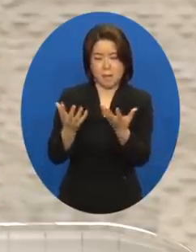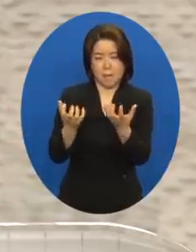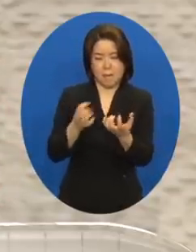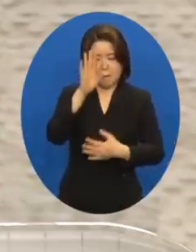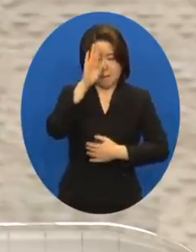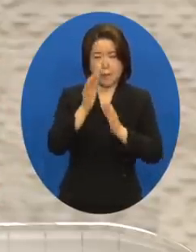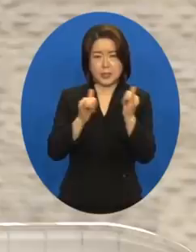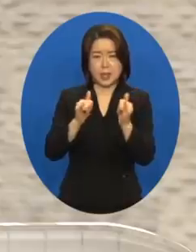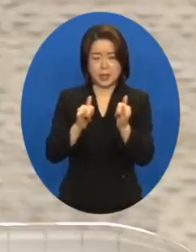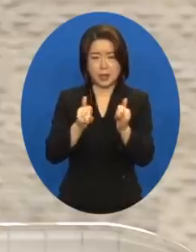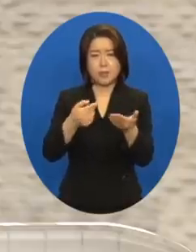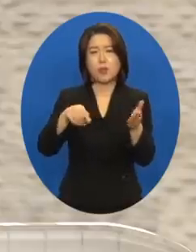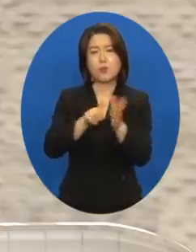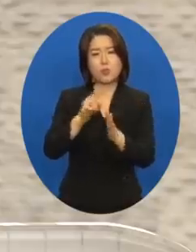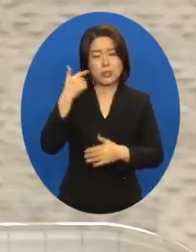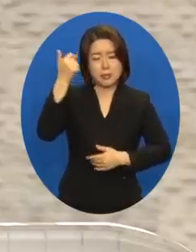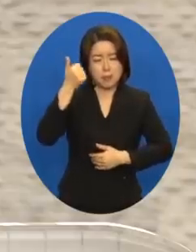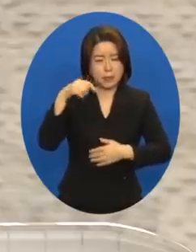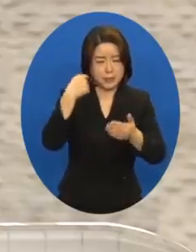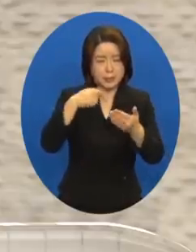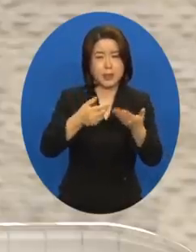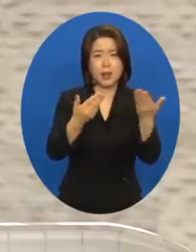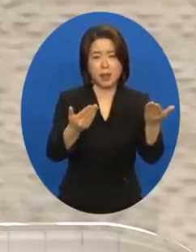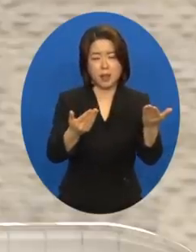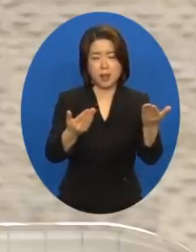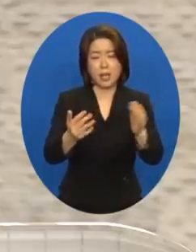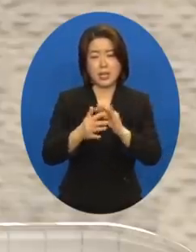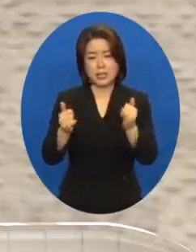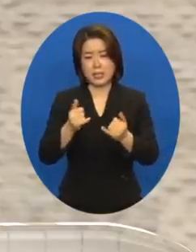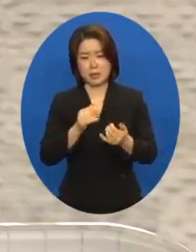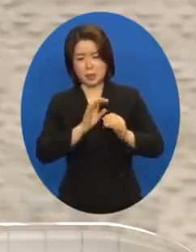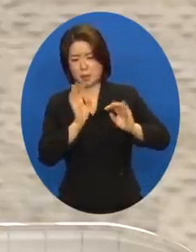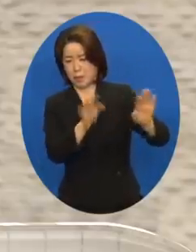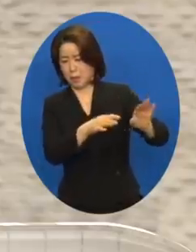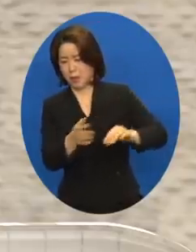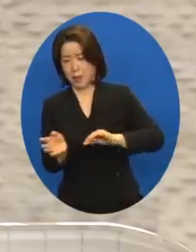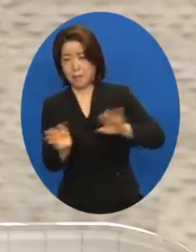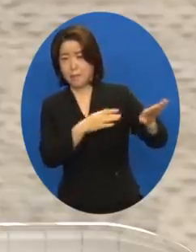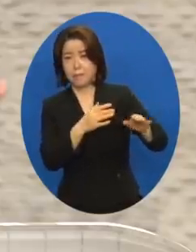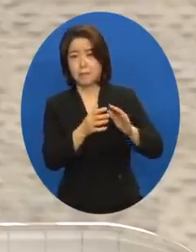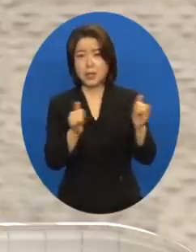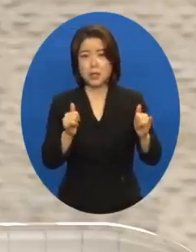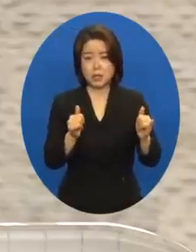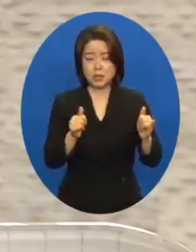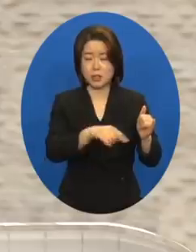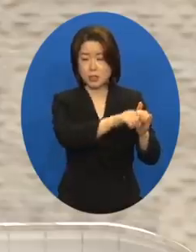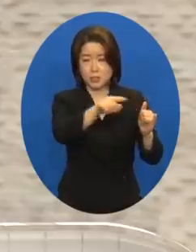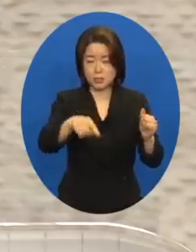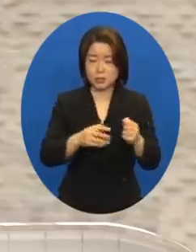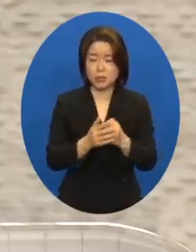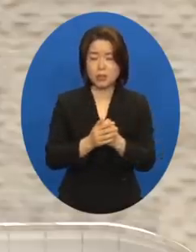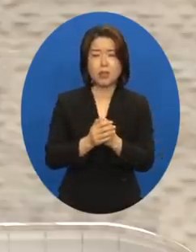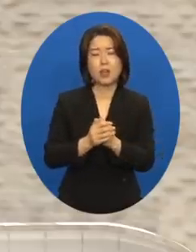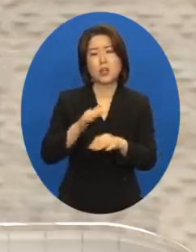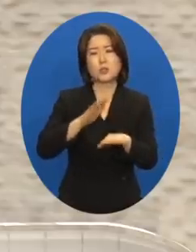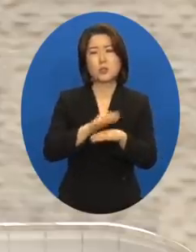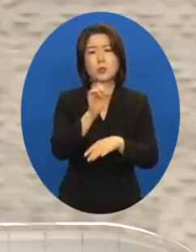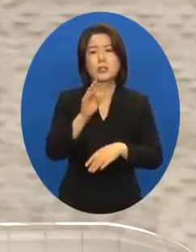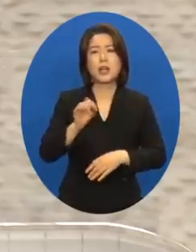사람들이 다 왜 면하고 버린 거나 환자들이 손양원 목사님의 교인들이 였어요